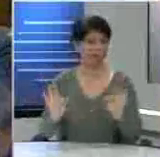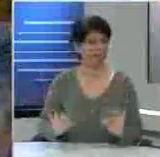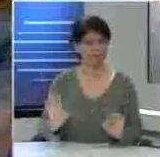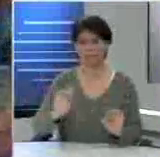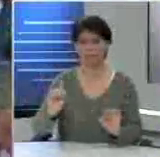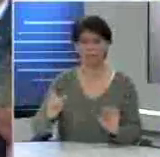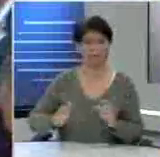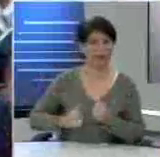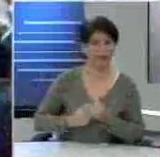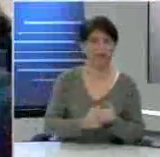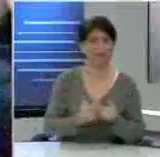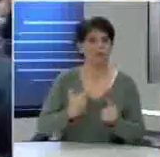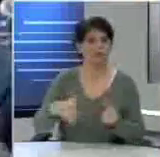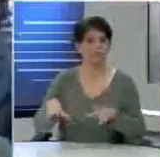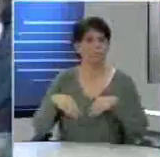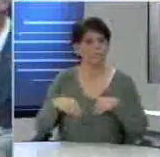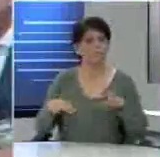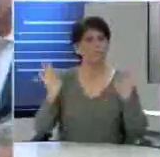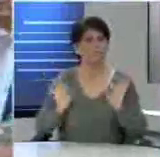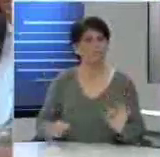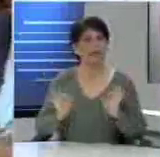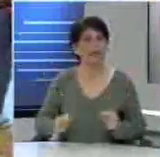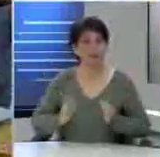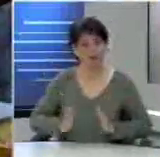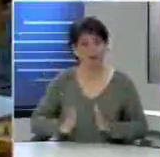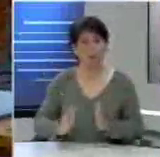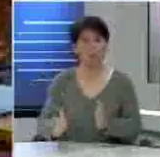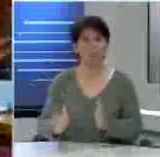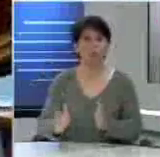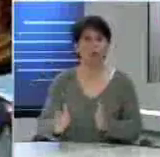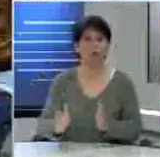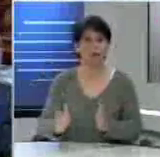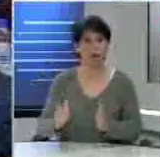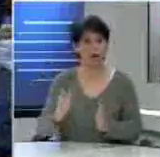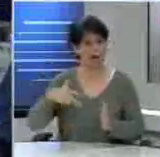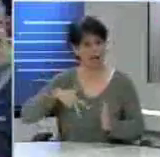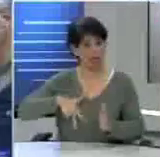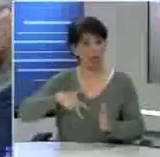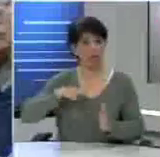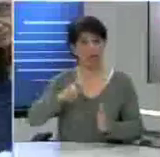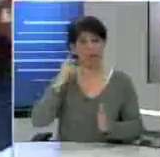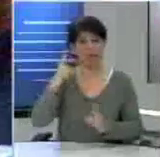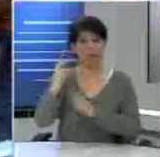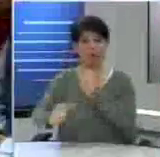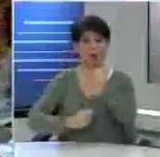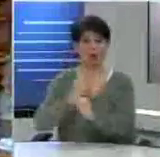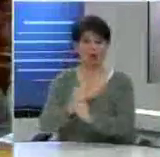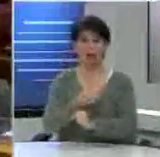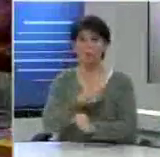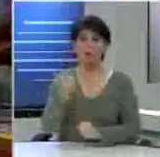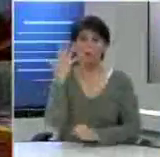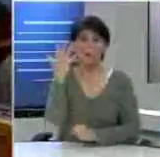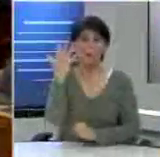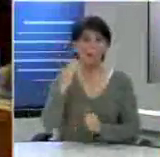δεν απηχεί στην κανονική πορεία μιας ευρωπαϊκής χώρας στον 21ο αιώνα. Μέσα σε 5 μόλις